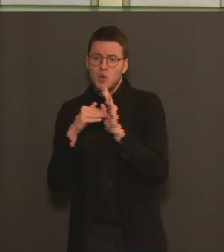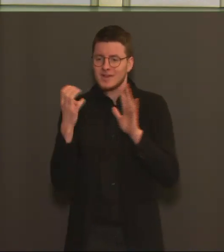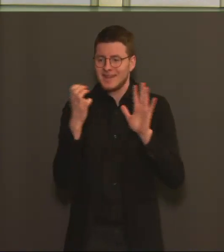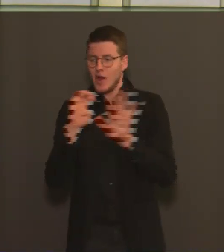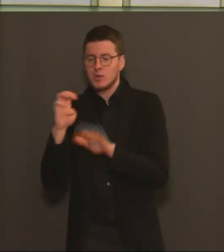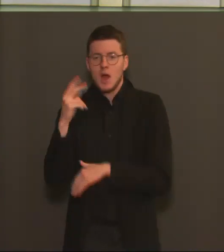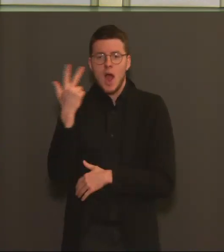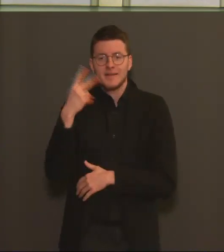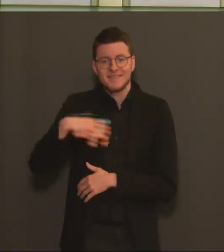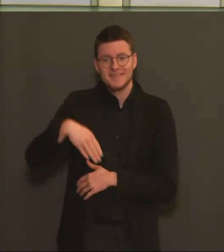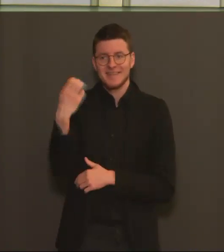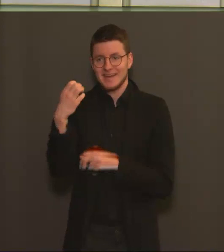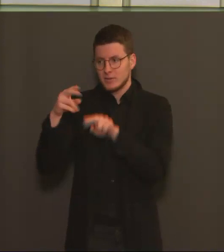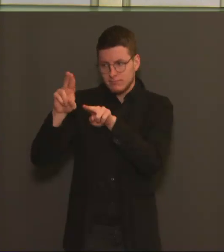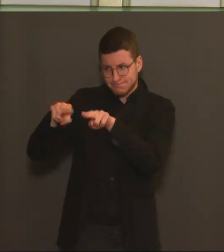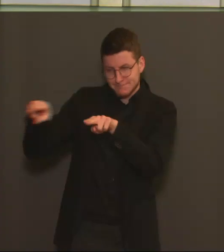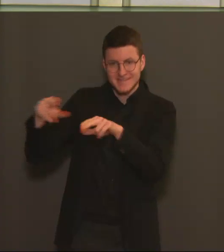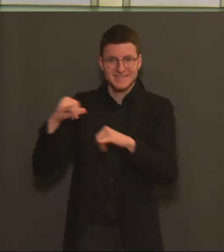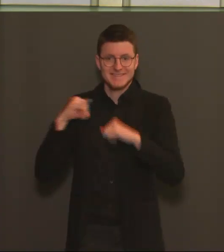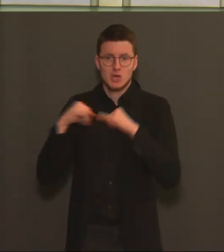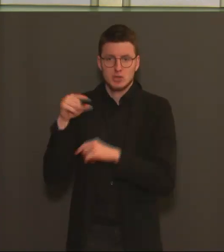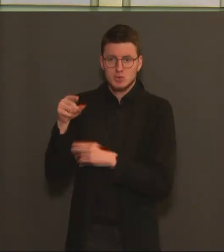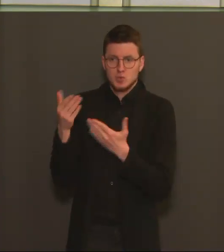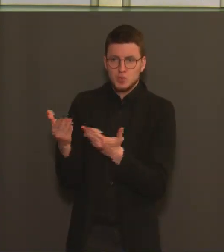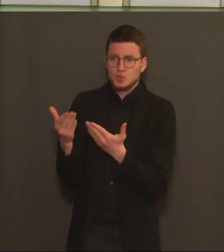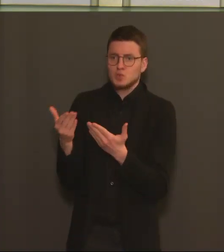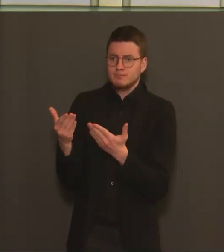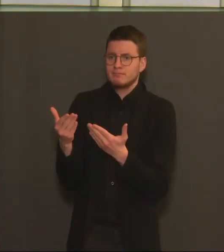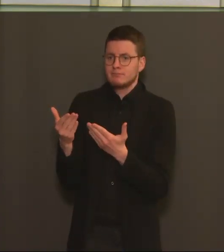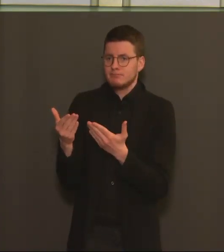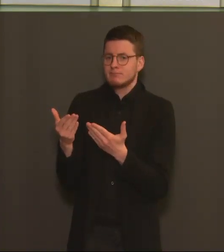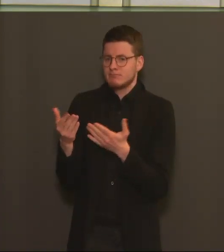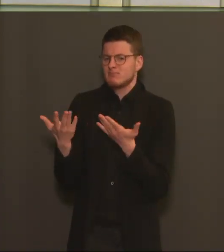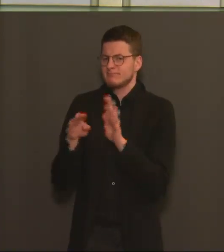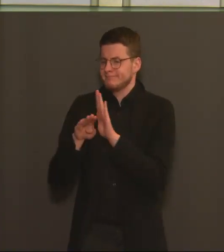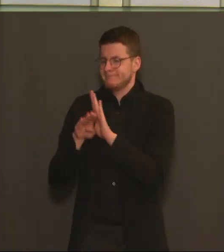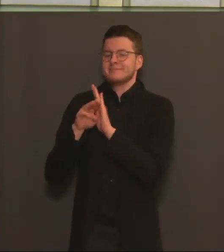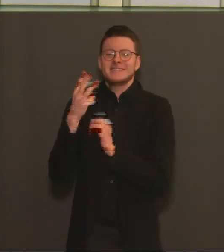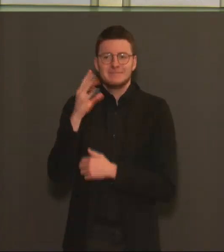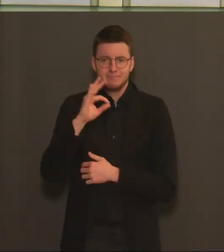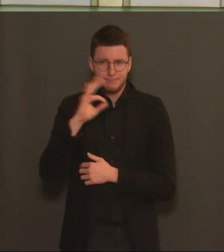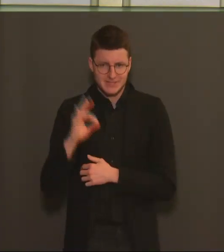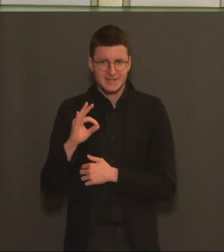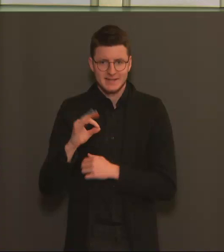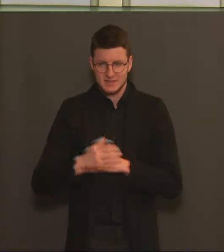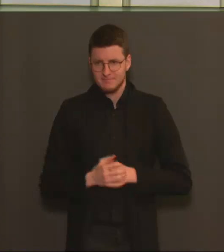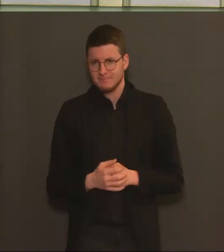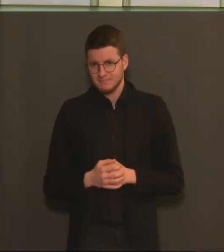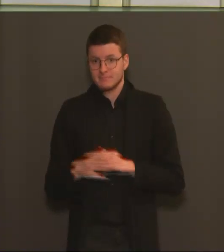1998 patiënten met COVID in de Belgische ziekenhuizen. Dat is nog een lichte toename van 3%.